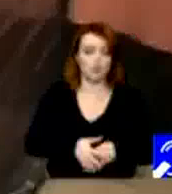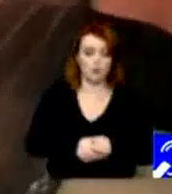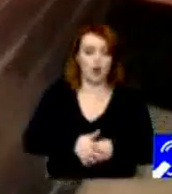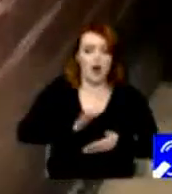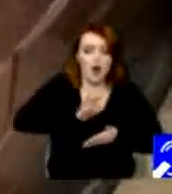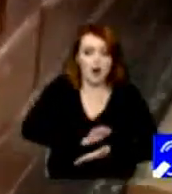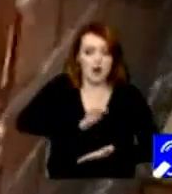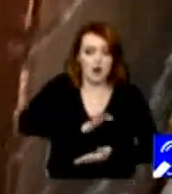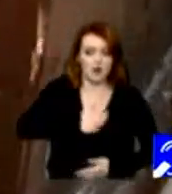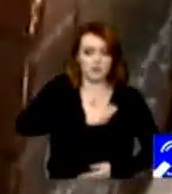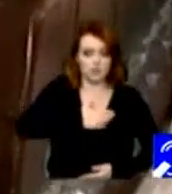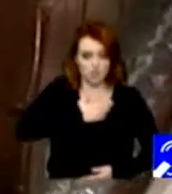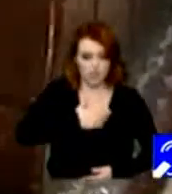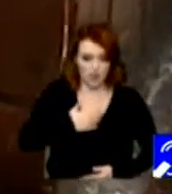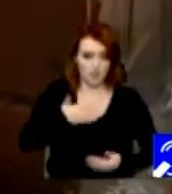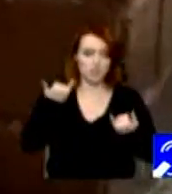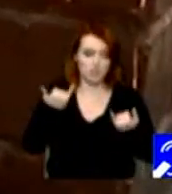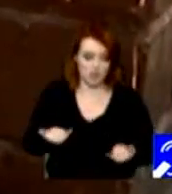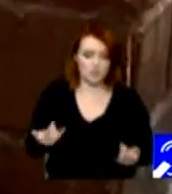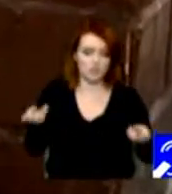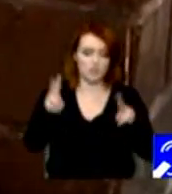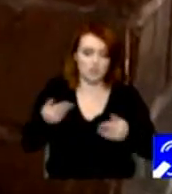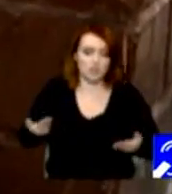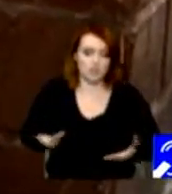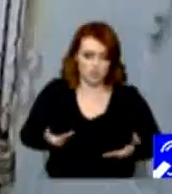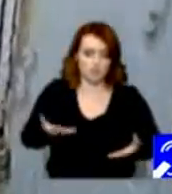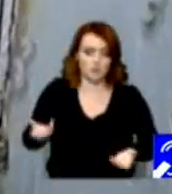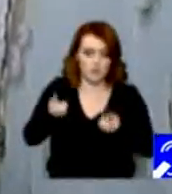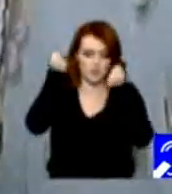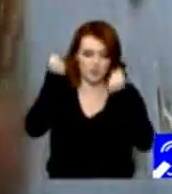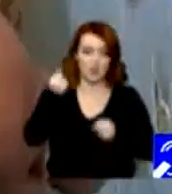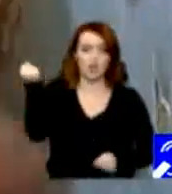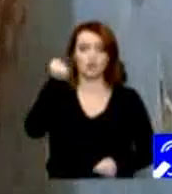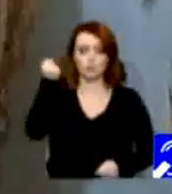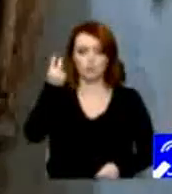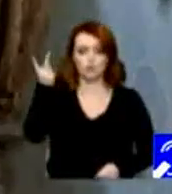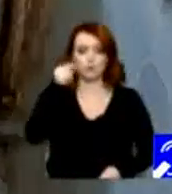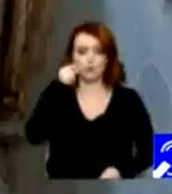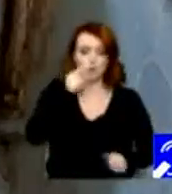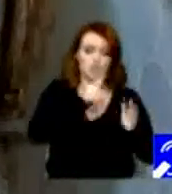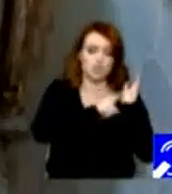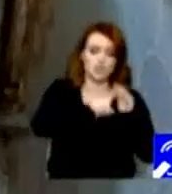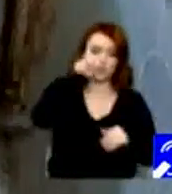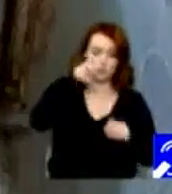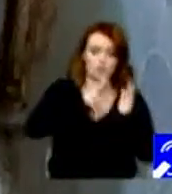medicilor viața acestuia este acum în afara oricărui pericol duminică doi bărbați de 75 de ani și 61 de ani din taraclia